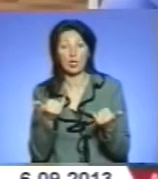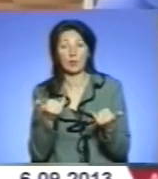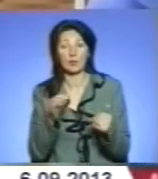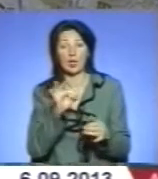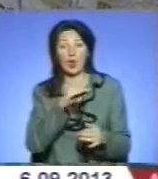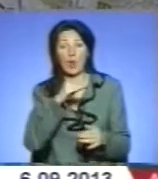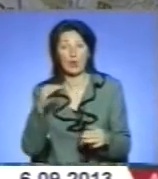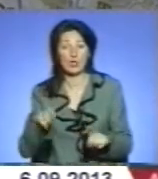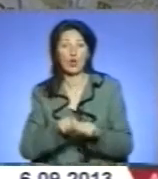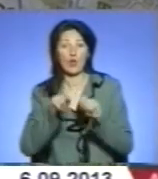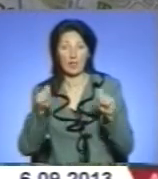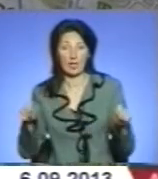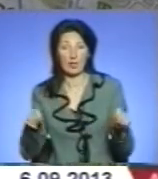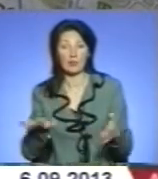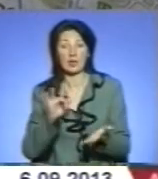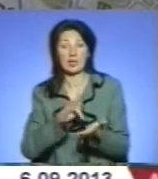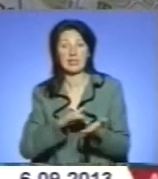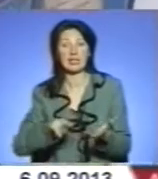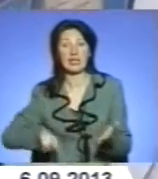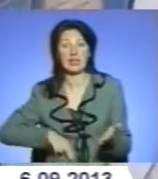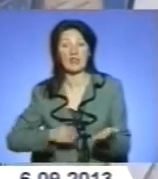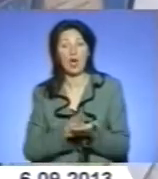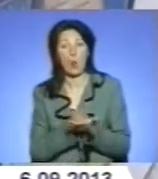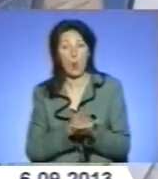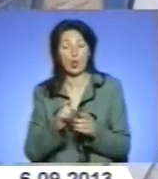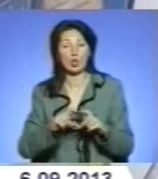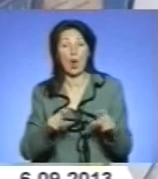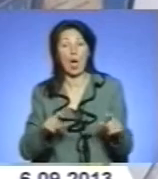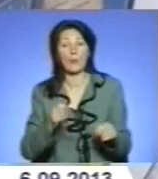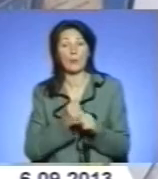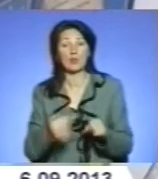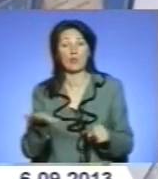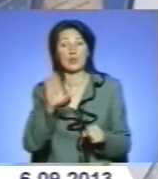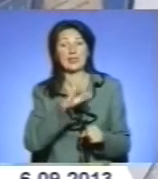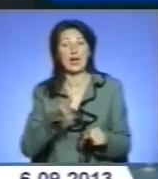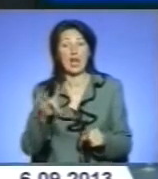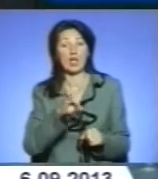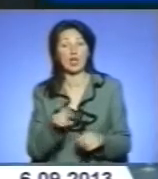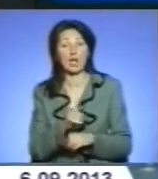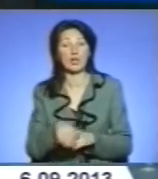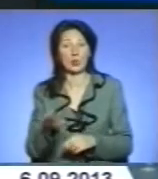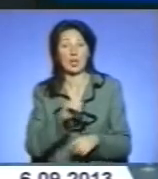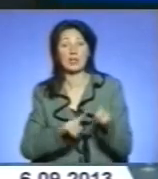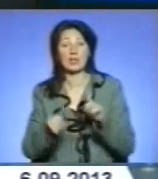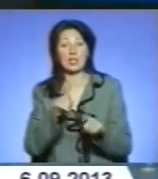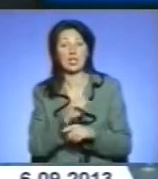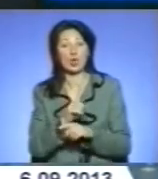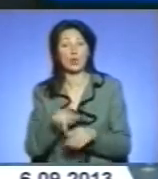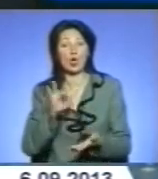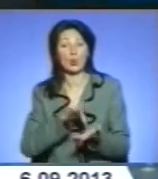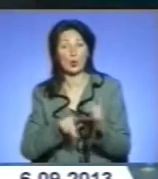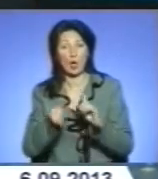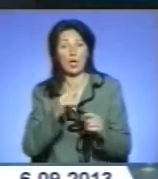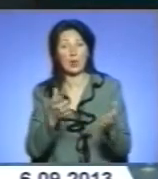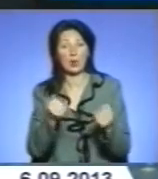офіційно відкрили. Центри адміністративних послуг працюватимуть в усіх районах Тернопільщини. На засіданні Тернопільської міської ради